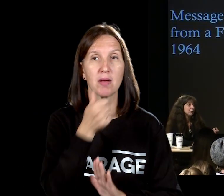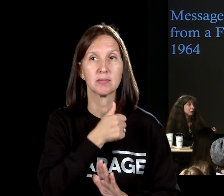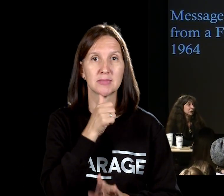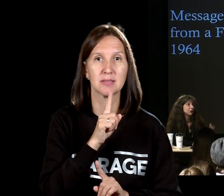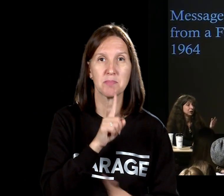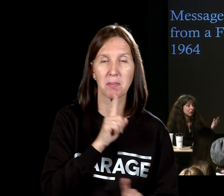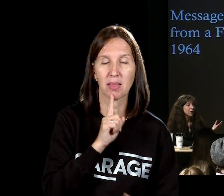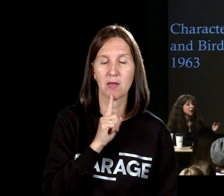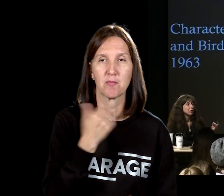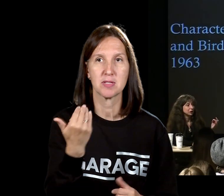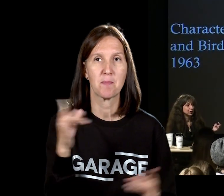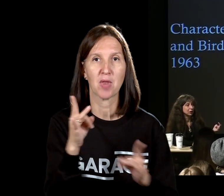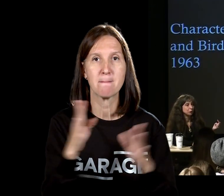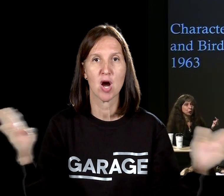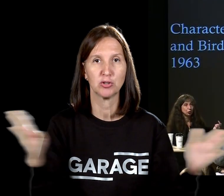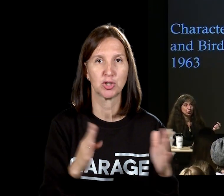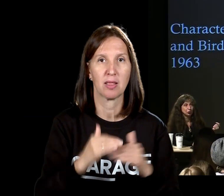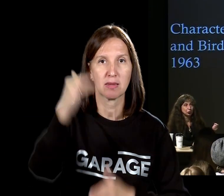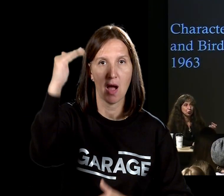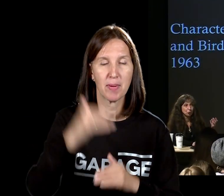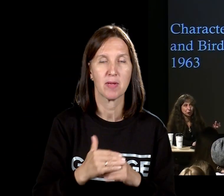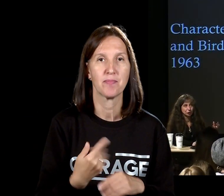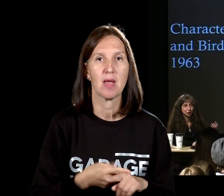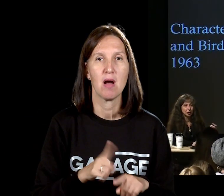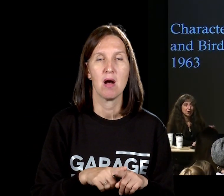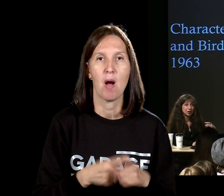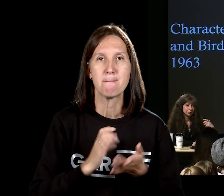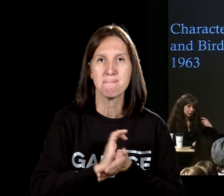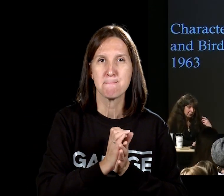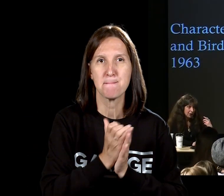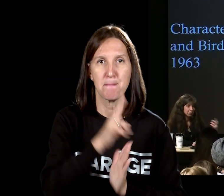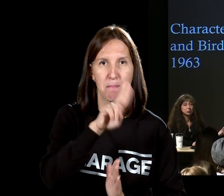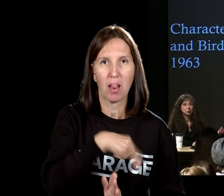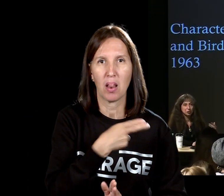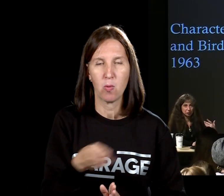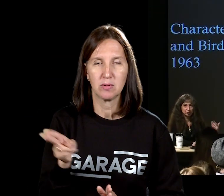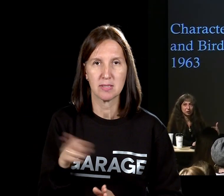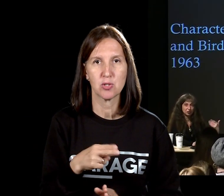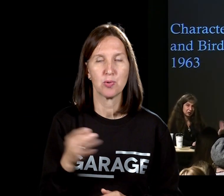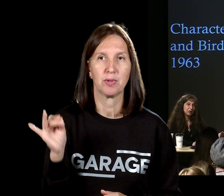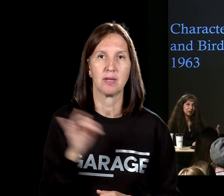экспериментировать с масштабами, с этой самой плотностью и грубостью